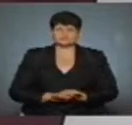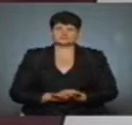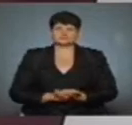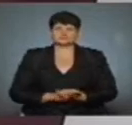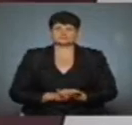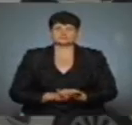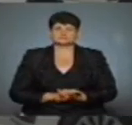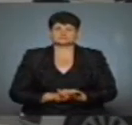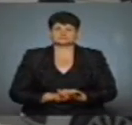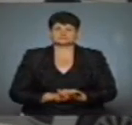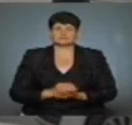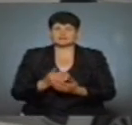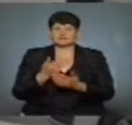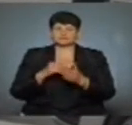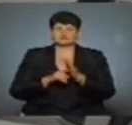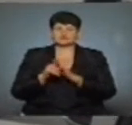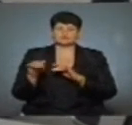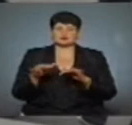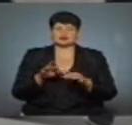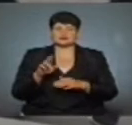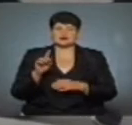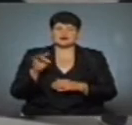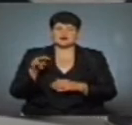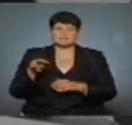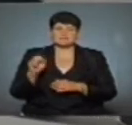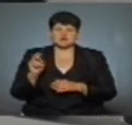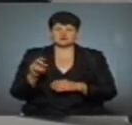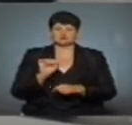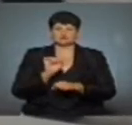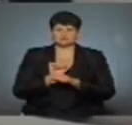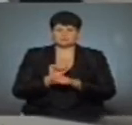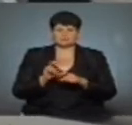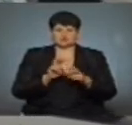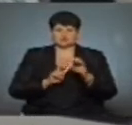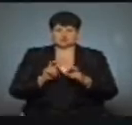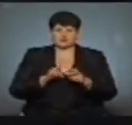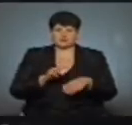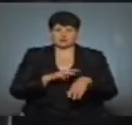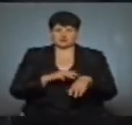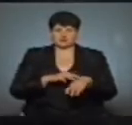Ярошенко. Перед початком акції «Єрмак Стоп» учасників з металошукачем обшукали поліцейські.